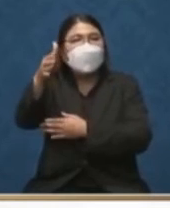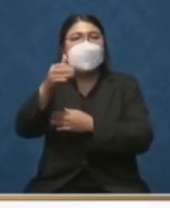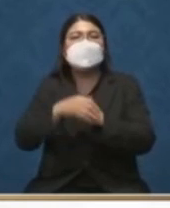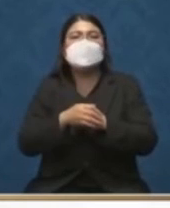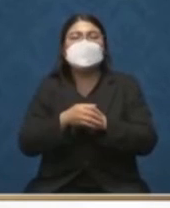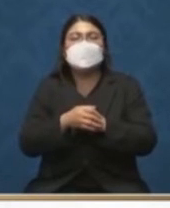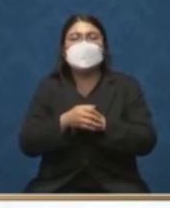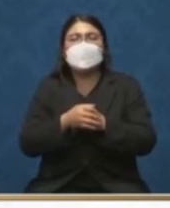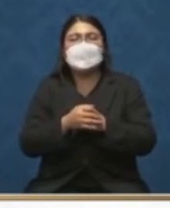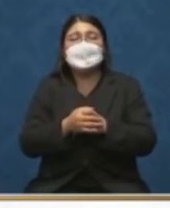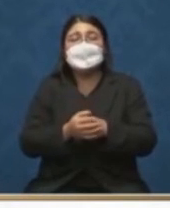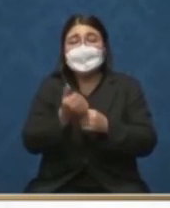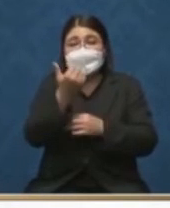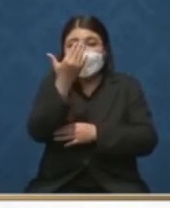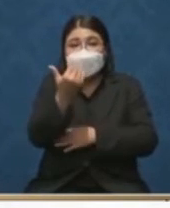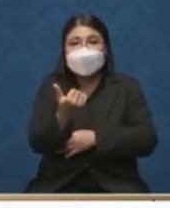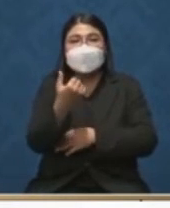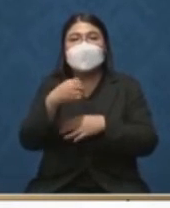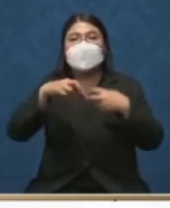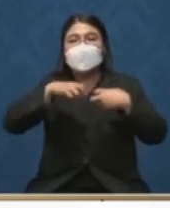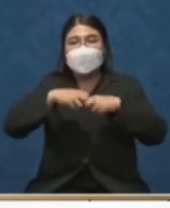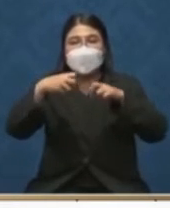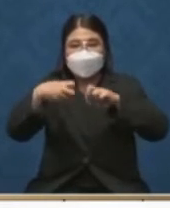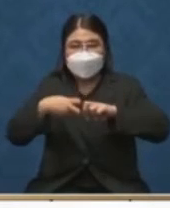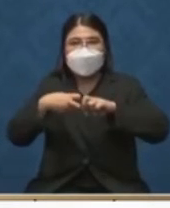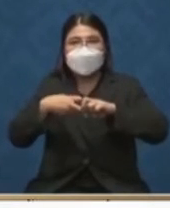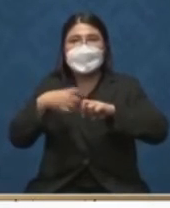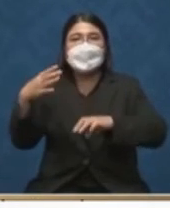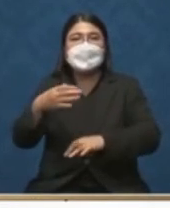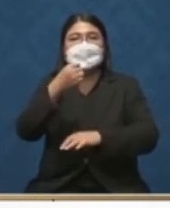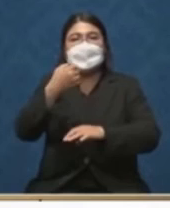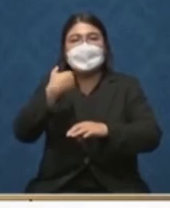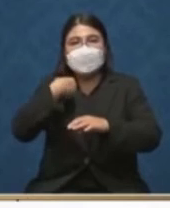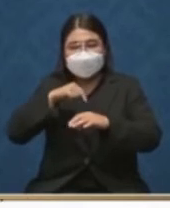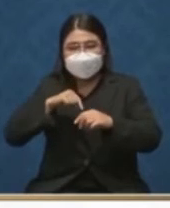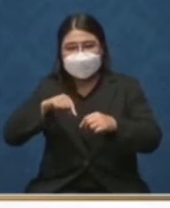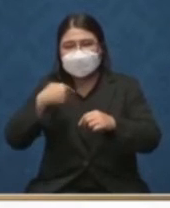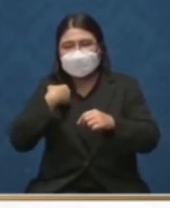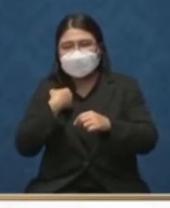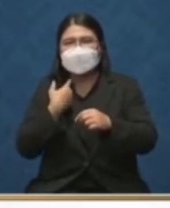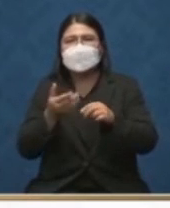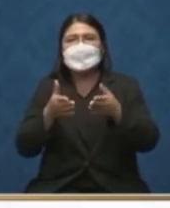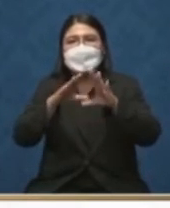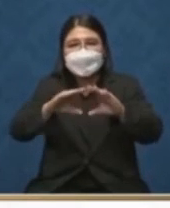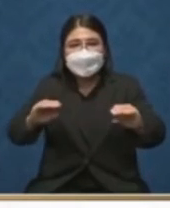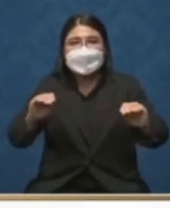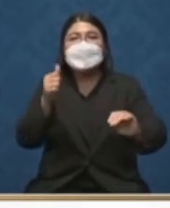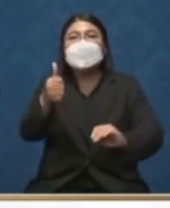นั่นก็คือความหวังในอนาคตที่เราทุกคนคาดหวังเพื่อที่จะทำ